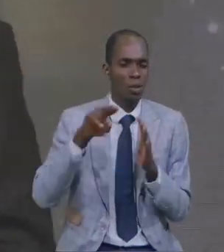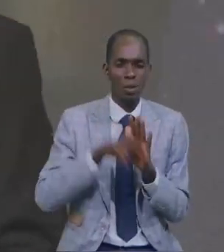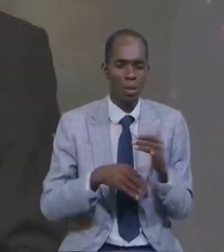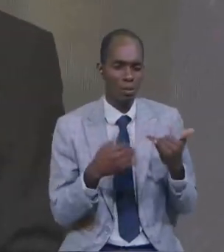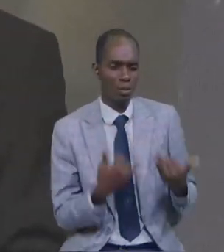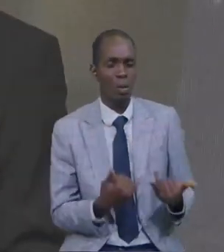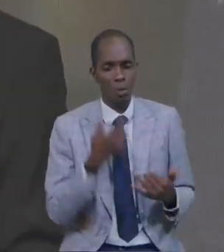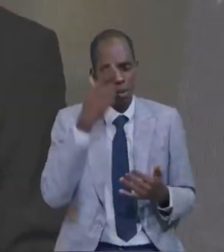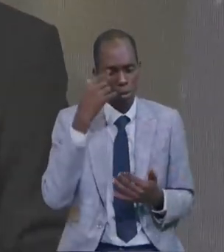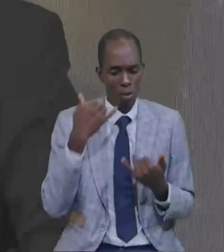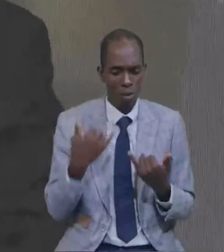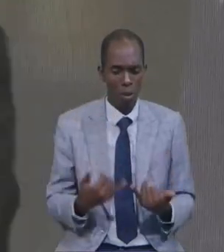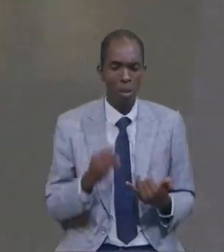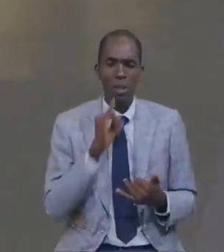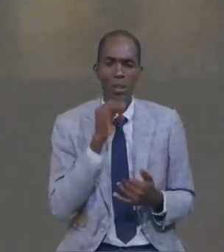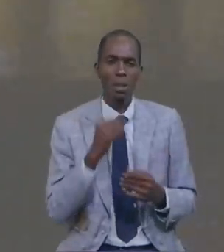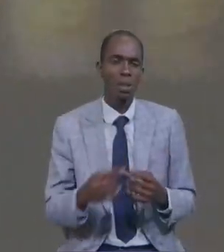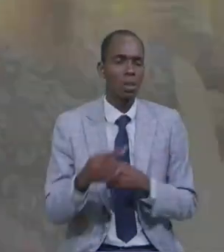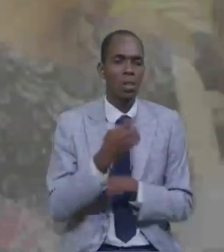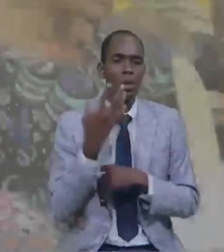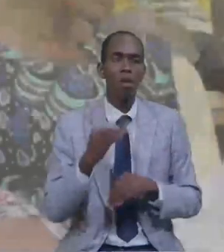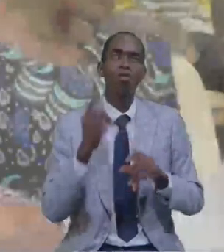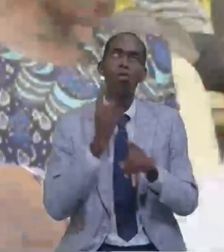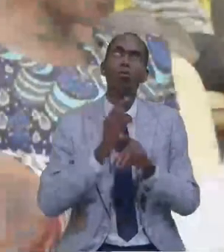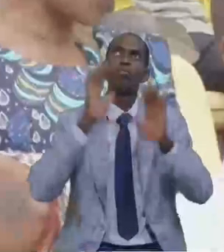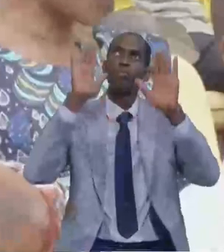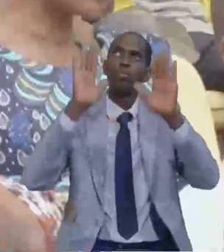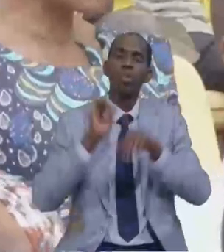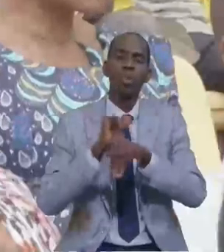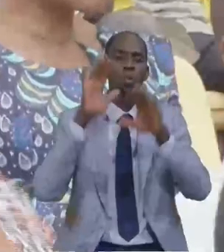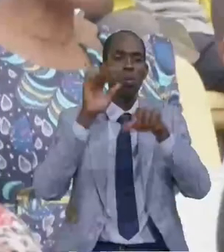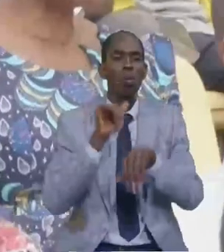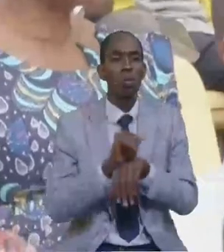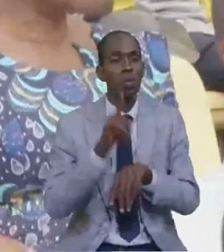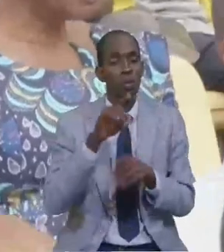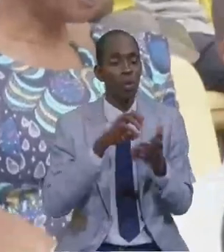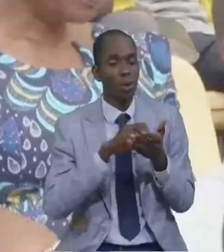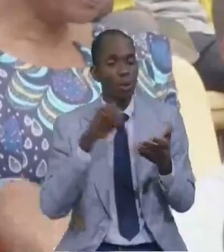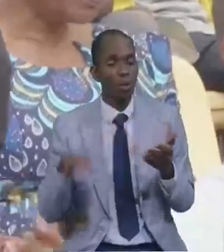Tu déplaces les bonnes anciennes. Parce que tu poursuis les miracles.